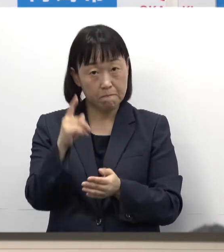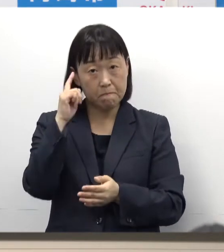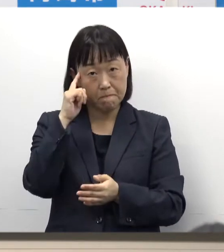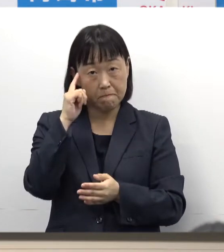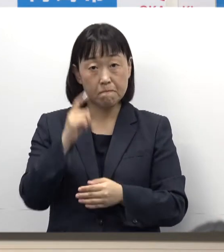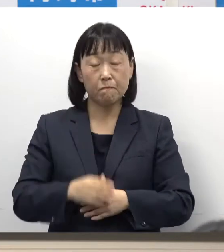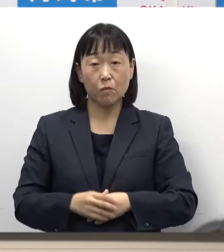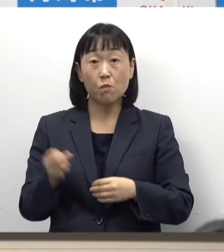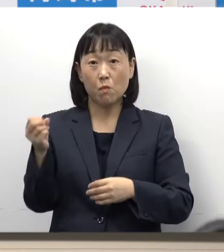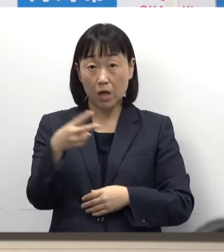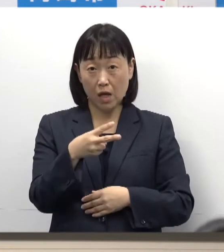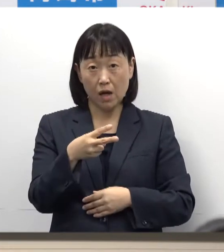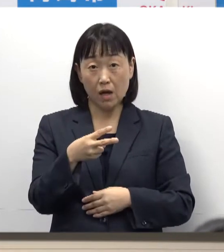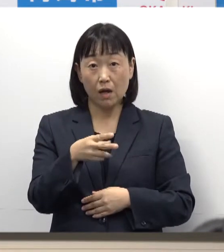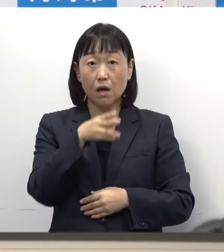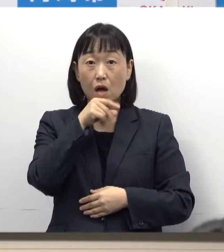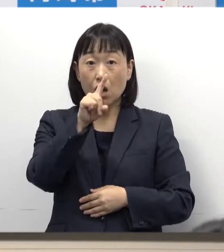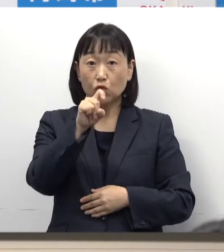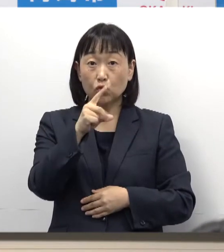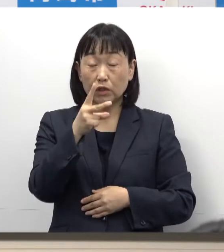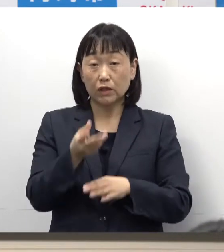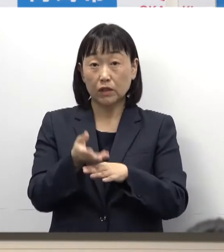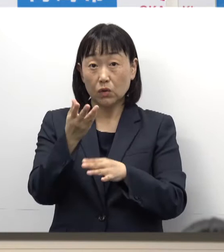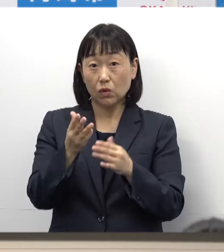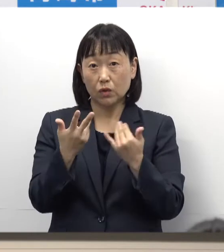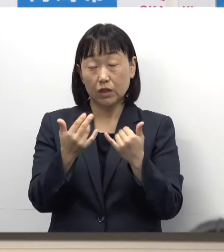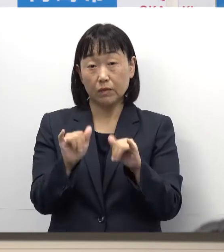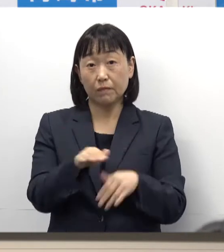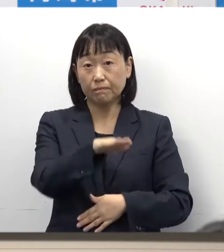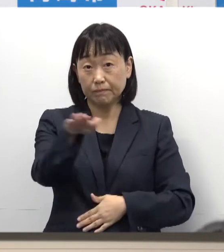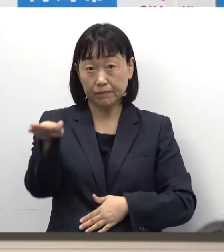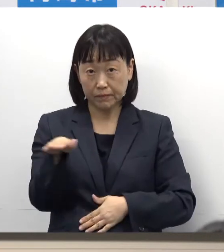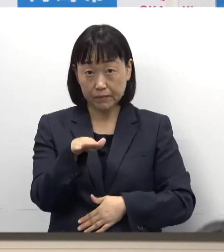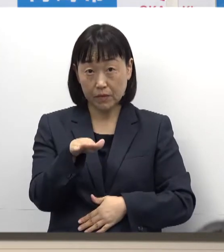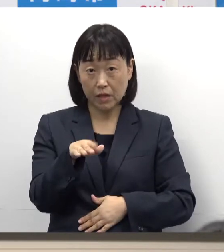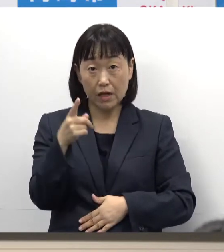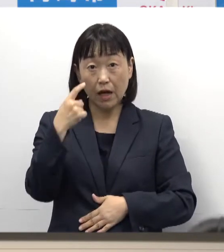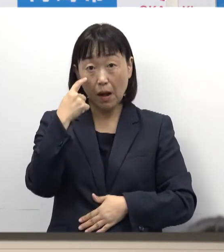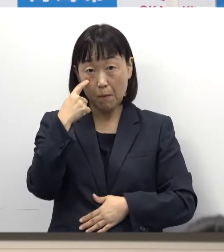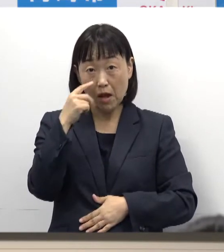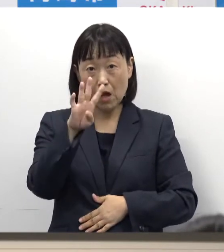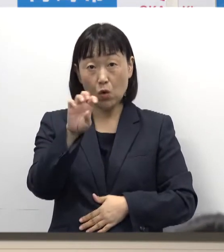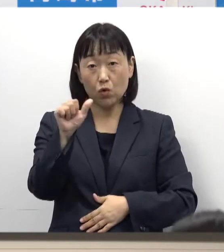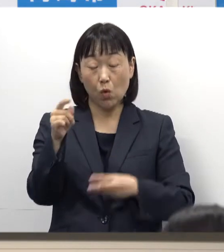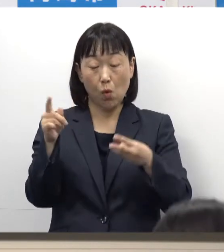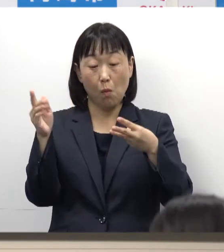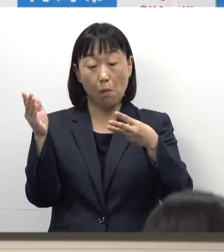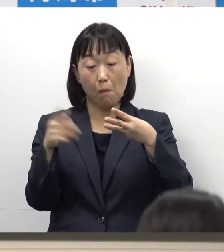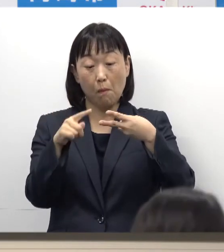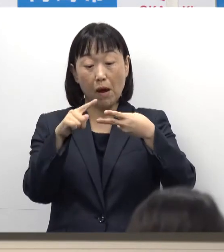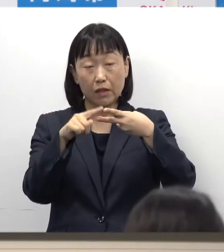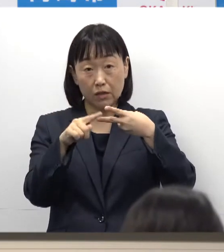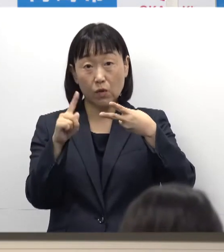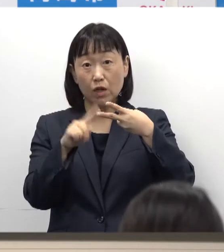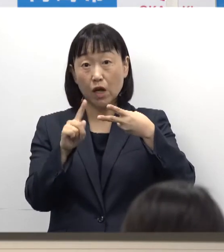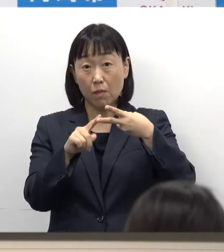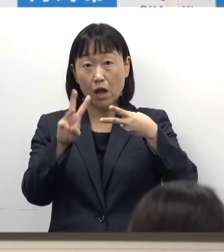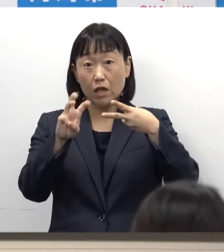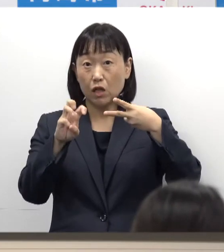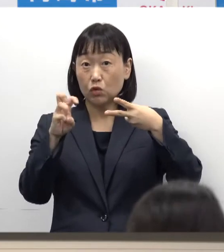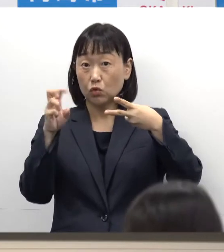また12歳以上の市民全体ではいい回接種が145%2回接種が約